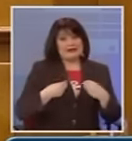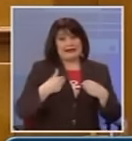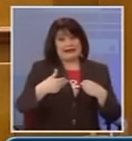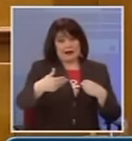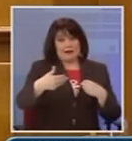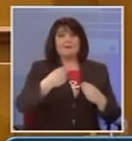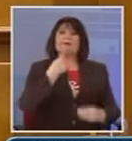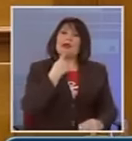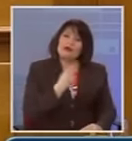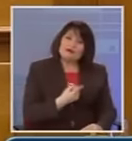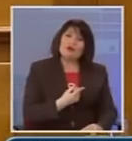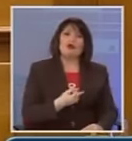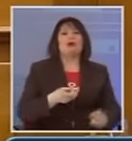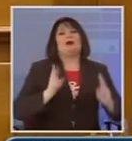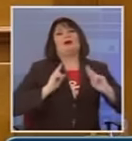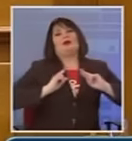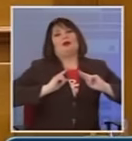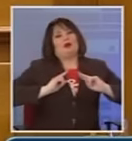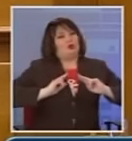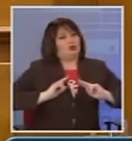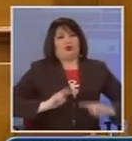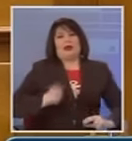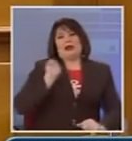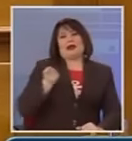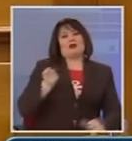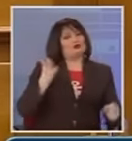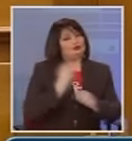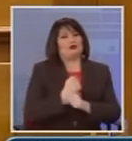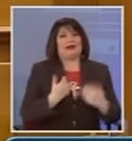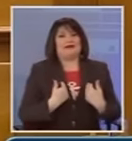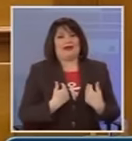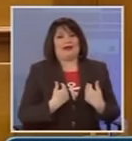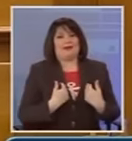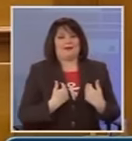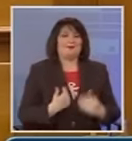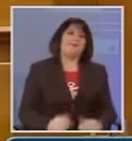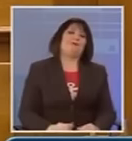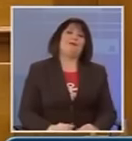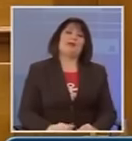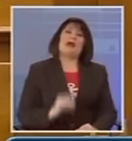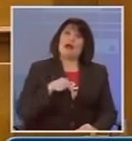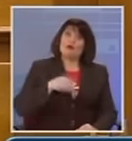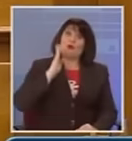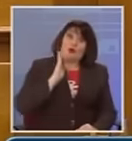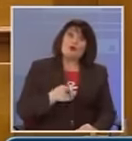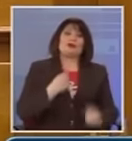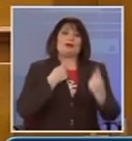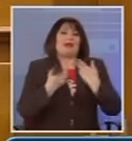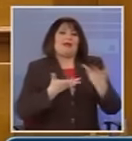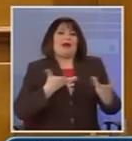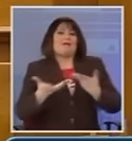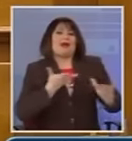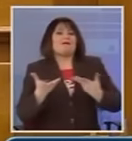η λεγόμενη ανακούφιση χρέους που είχαμε πετύχει. Και αυτή η ανακούφιση χρέους επιτρέπει να διαπραγματευτείς